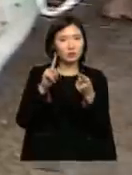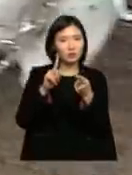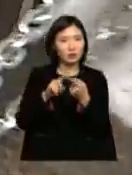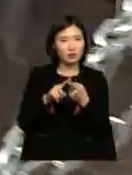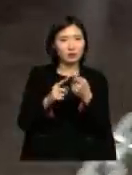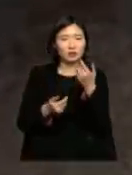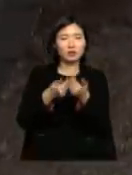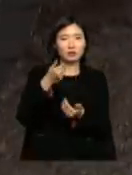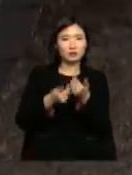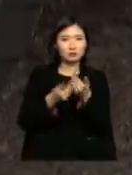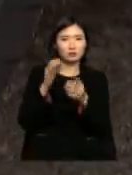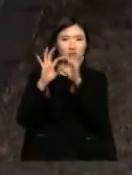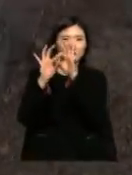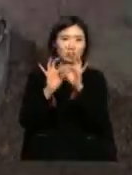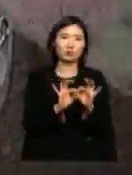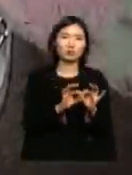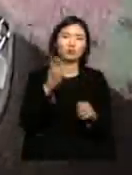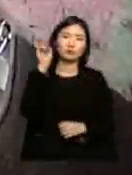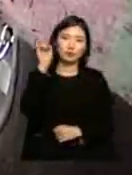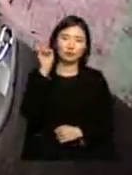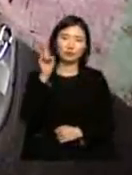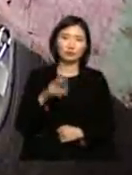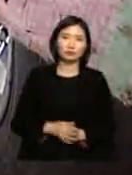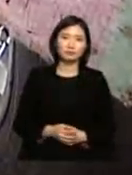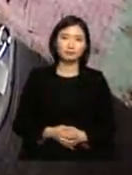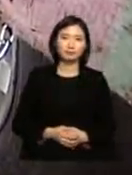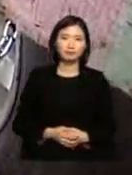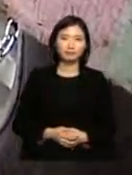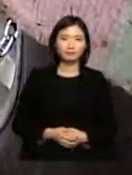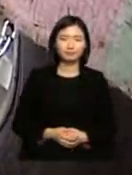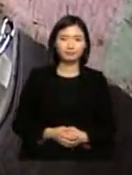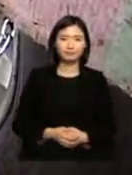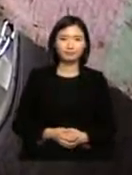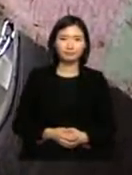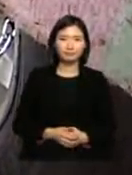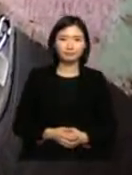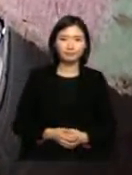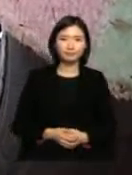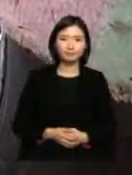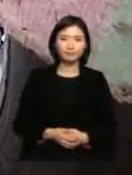잡음은 계속될 것으로 보입니다. 딜라이브 서울 경기 케이블TV 박용입니다.